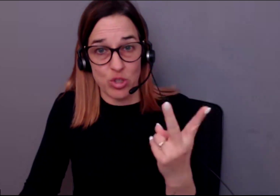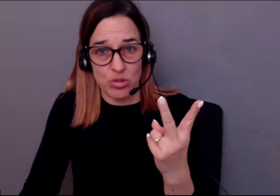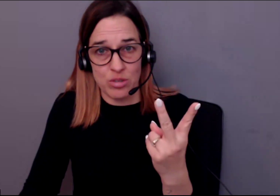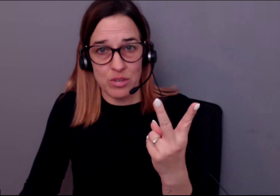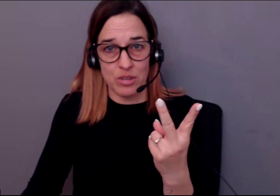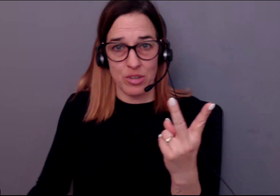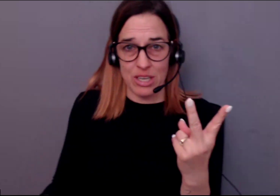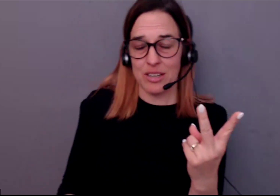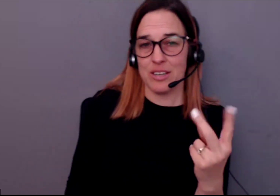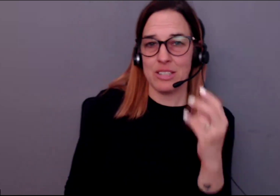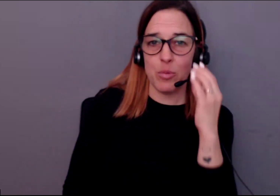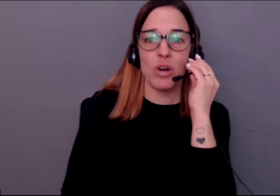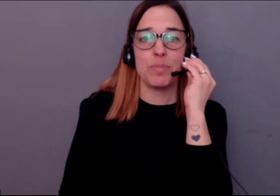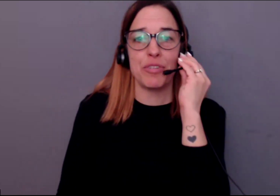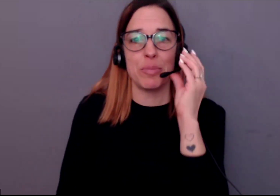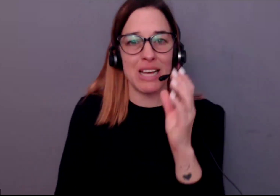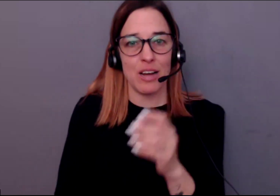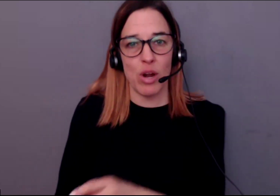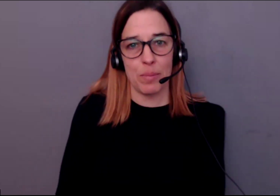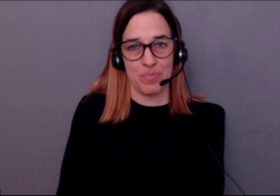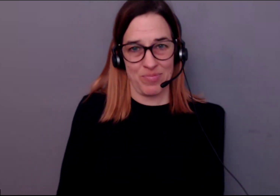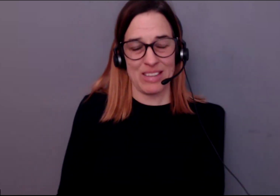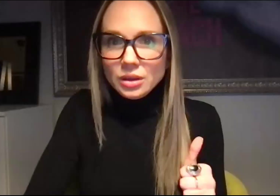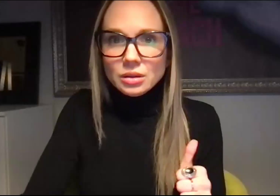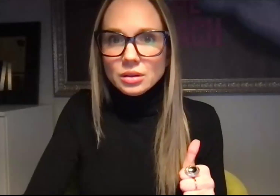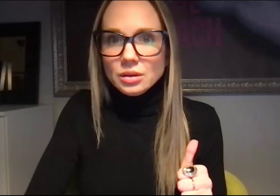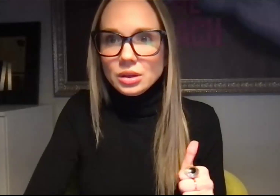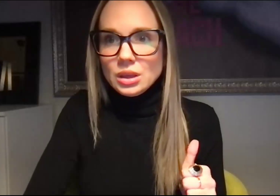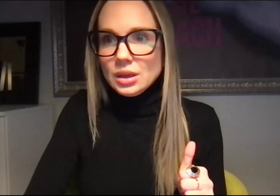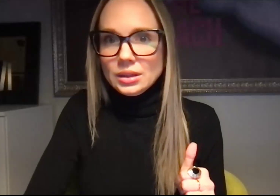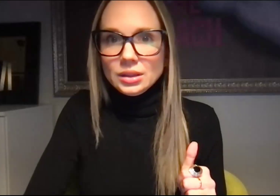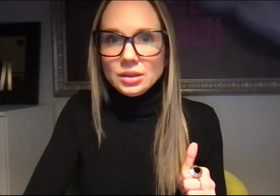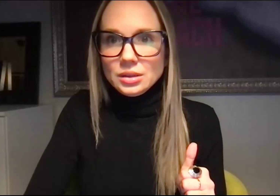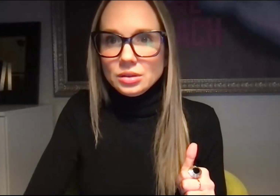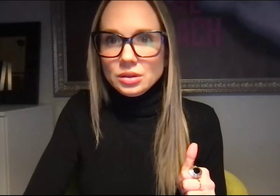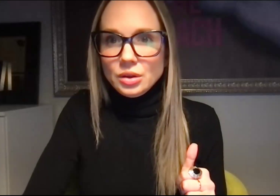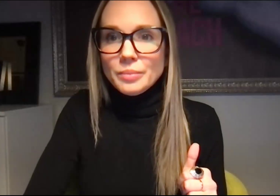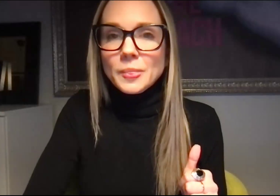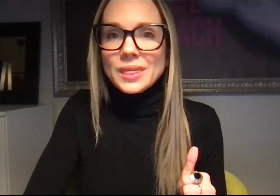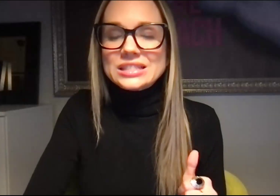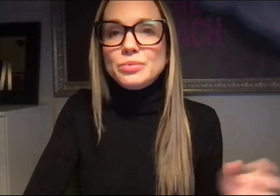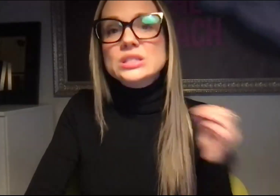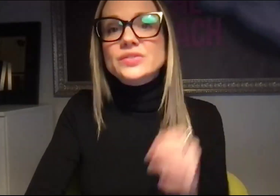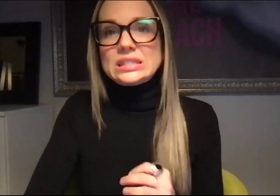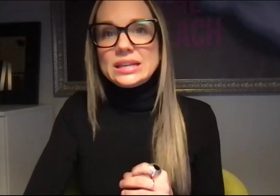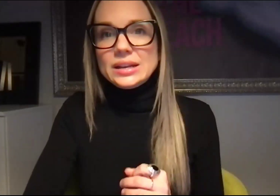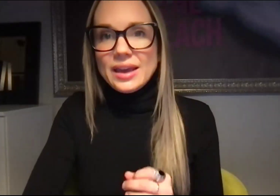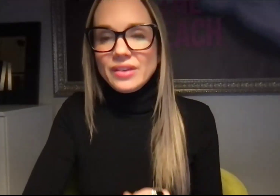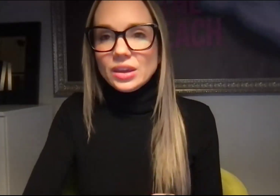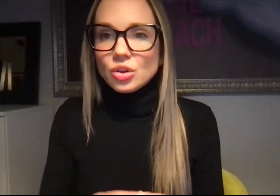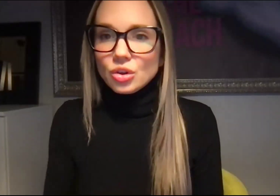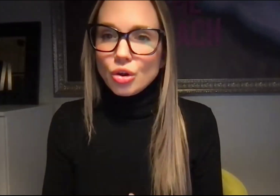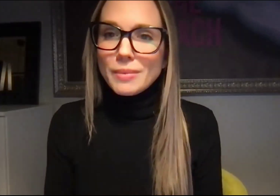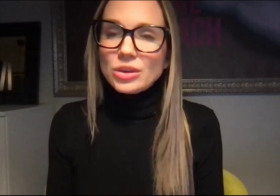Là, tu vois-tu? OK. C'est beau. Parfait, Pascal, à voix. Oui? OK, Tu peux y attends. aller. C'est plus